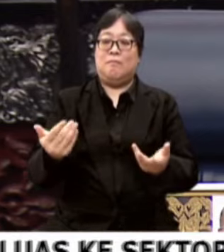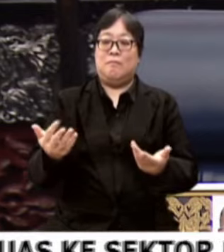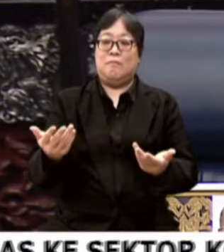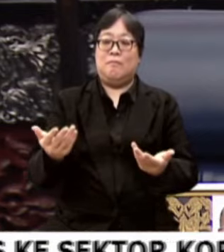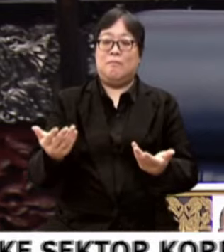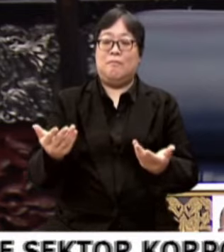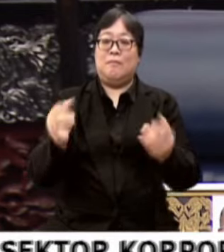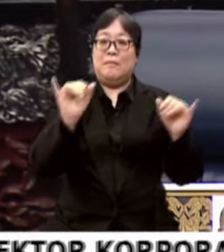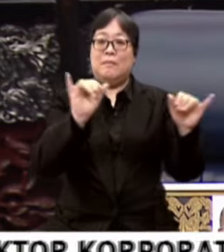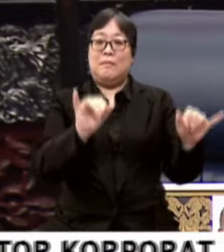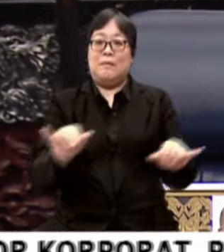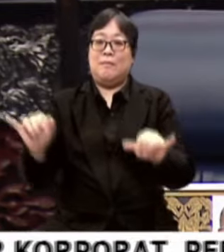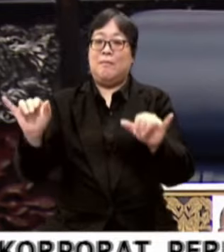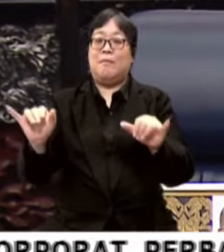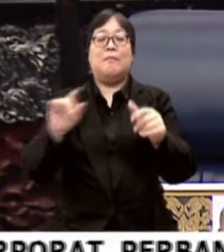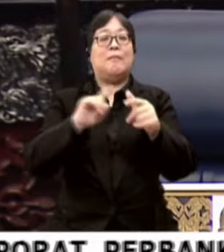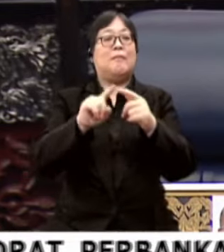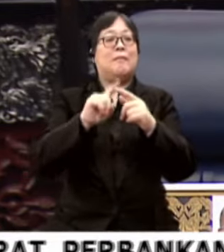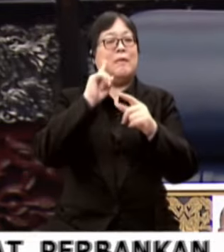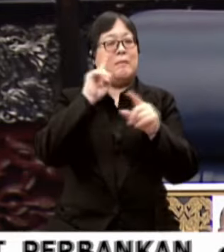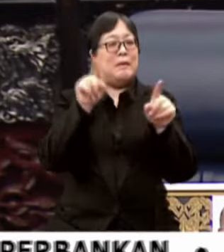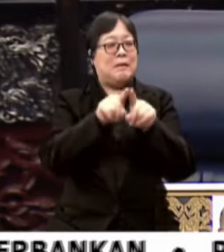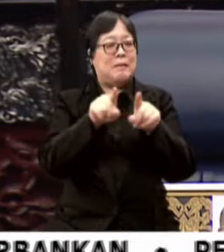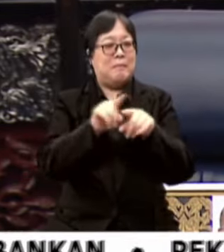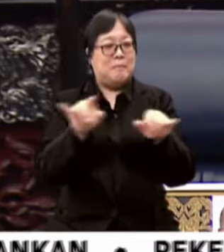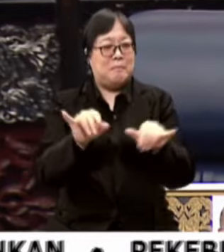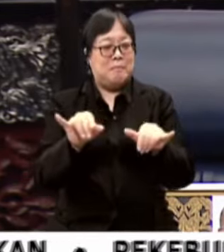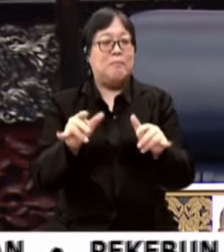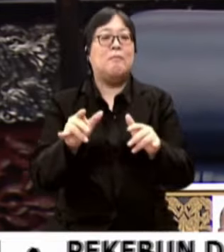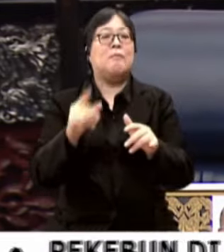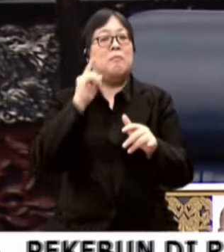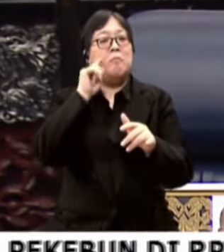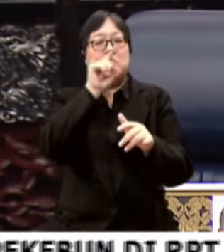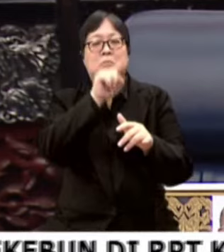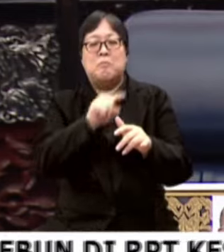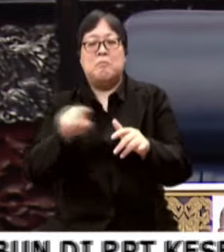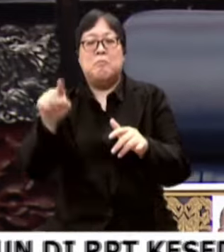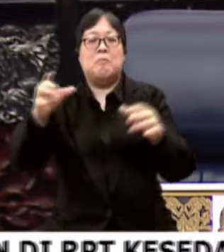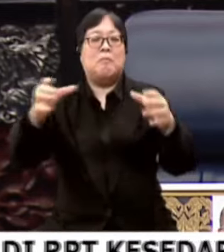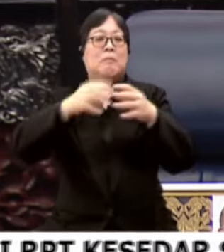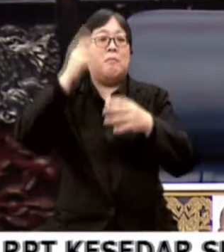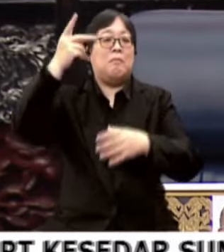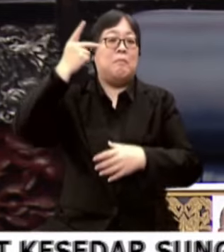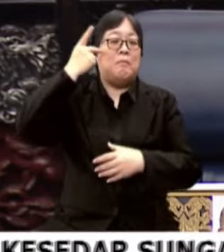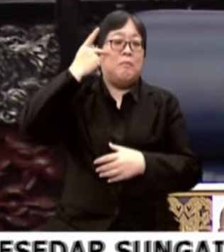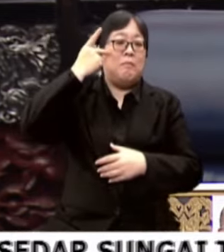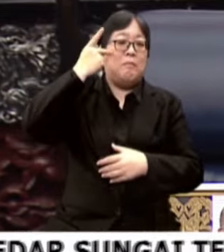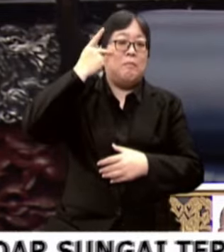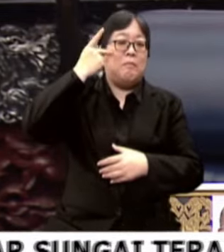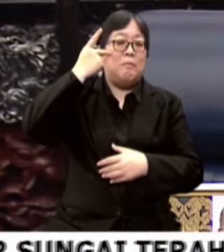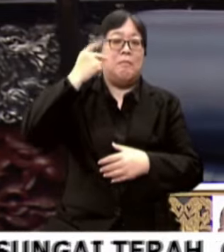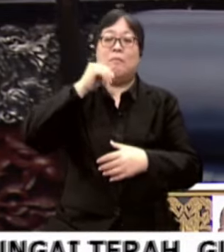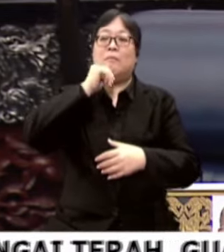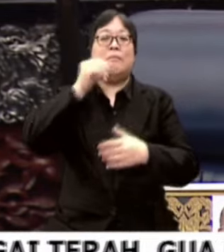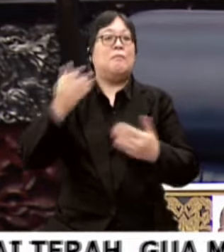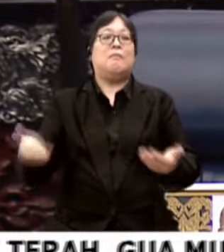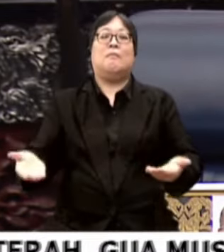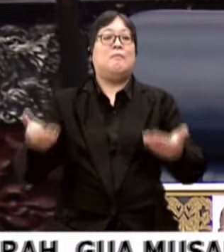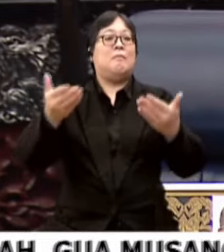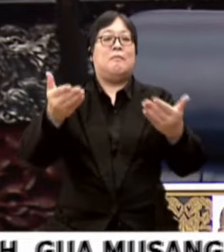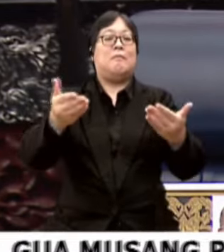sama ataupun serupa dan kita dapat tiba politik tidak menawarkan